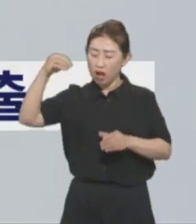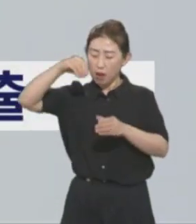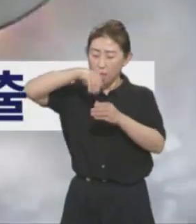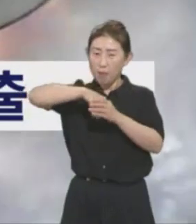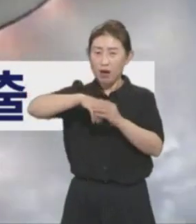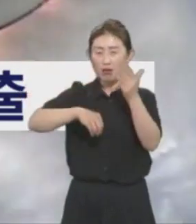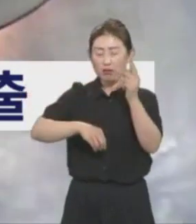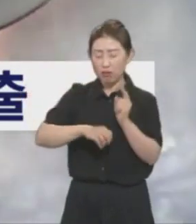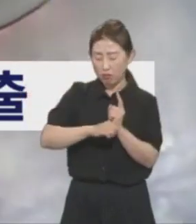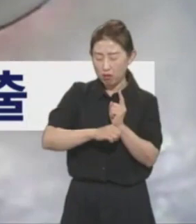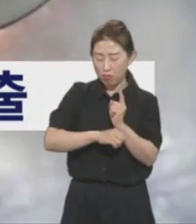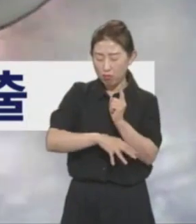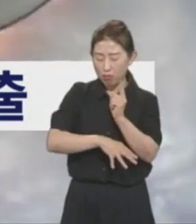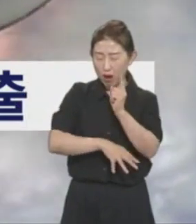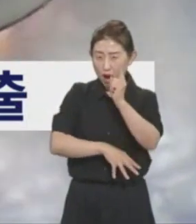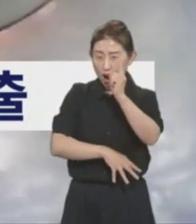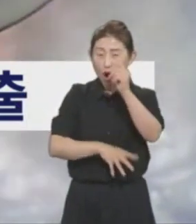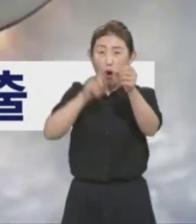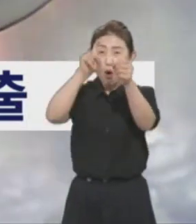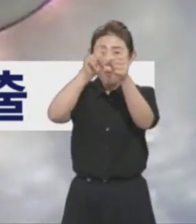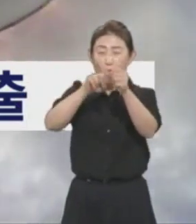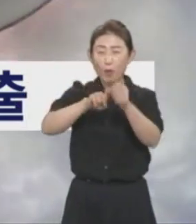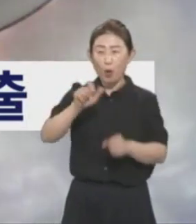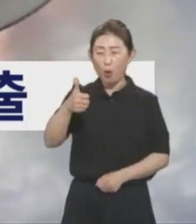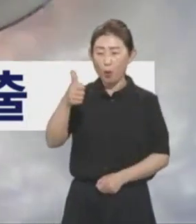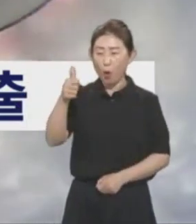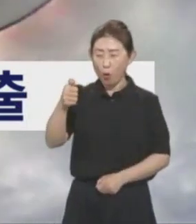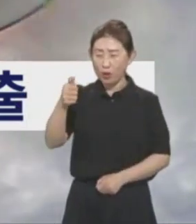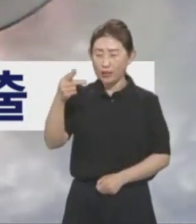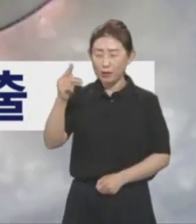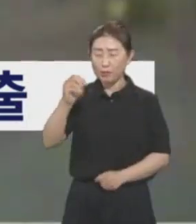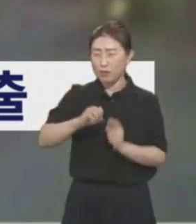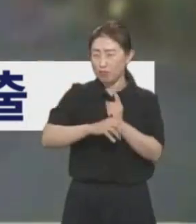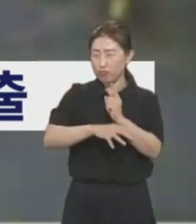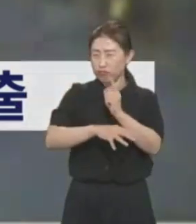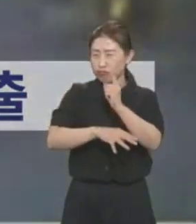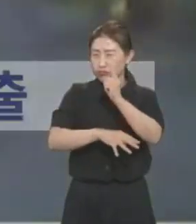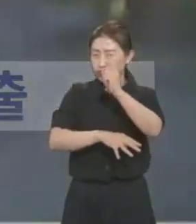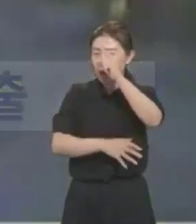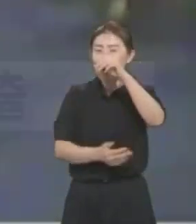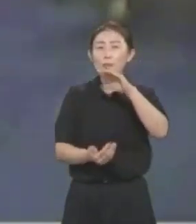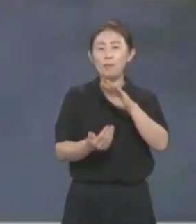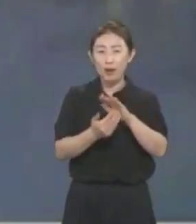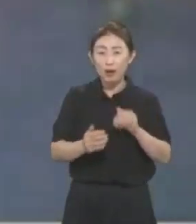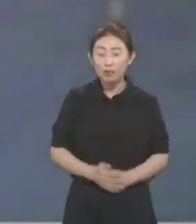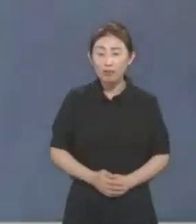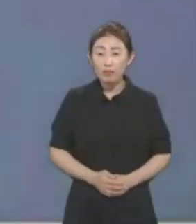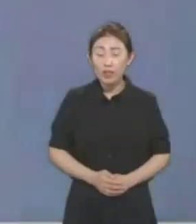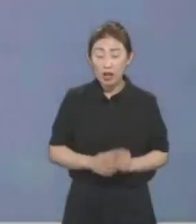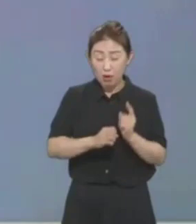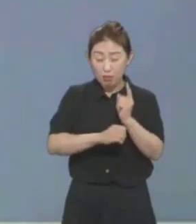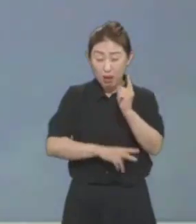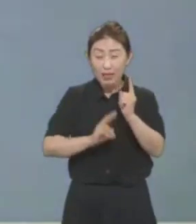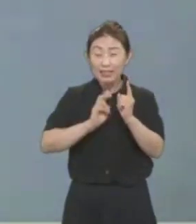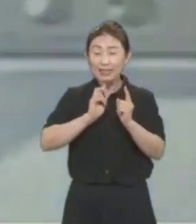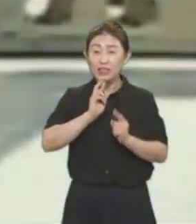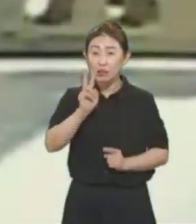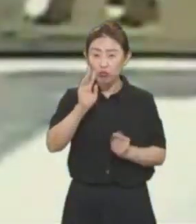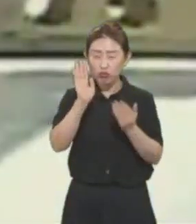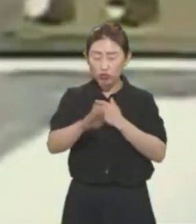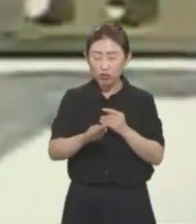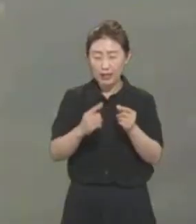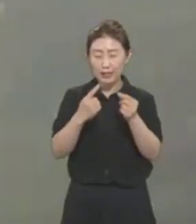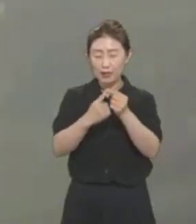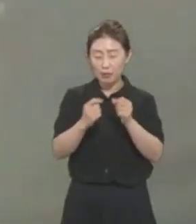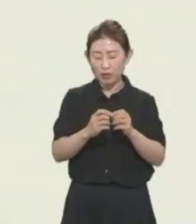고도 550km에 정확히 배달해야 하는 까다로운 임무입니다. 누리호는 발사 2분여 뒤 1단 분리가 성공적으로